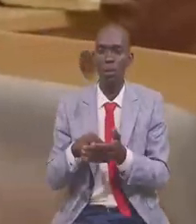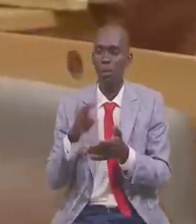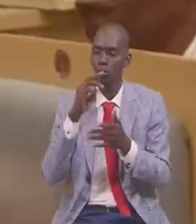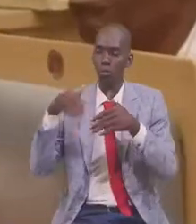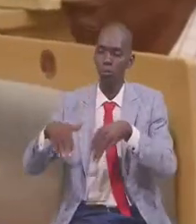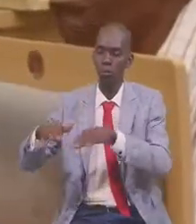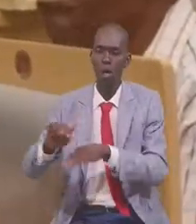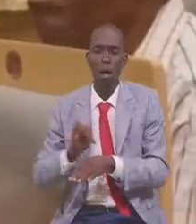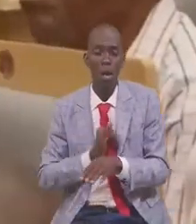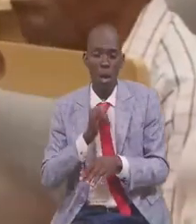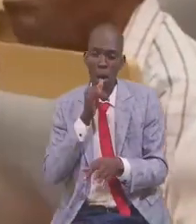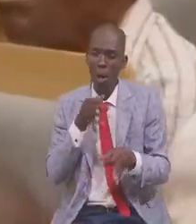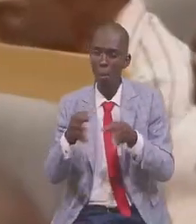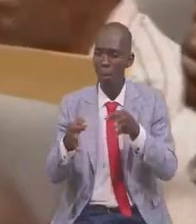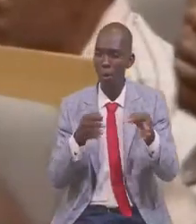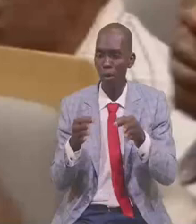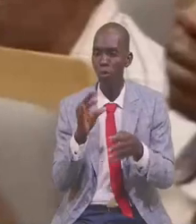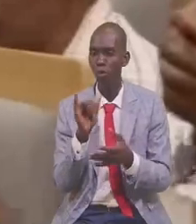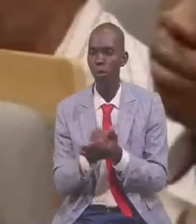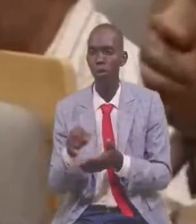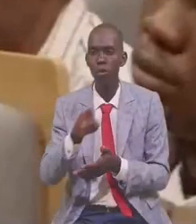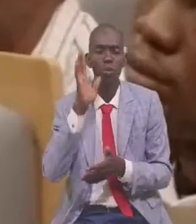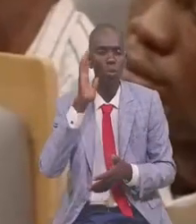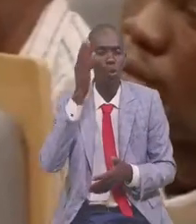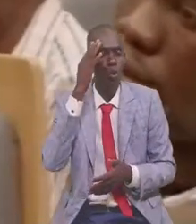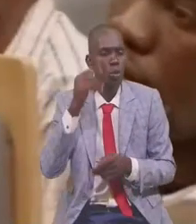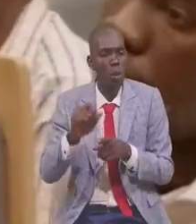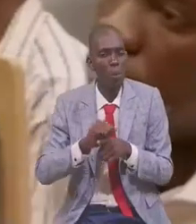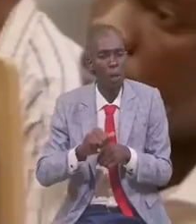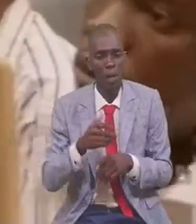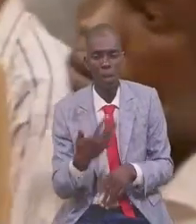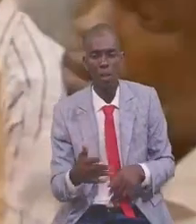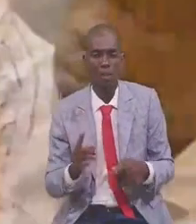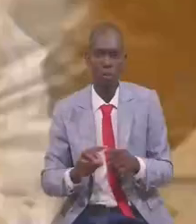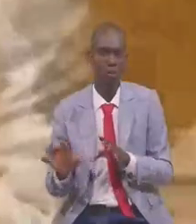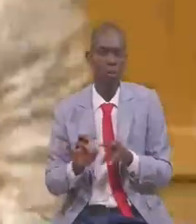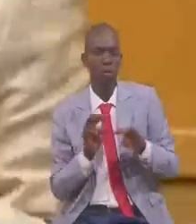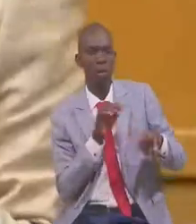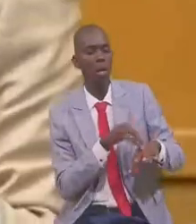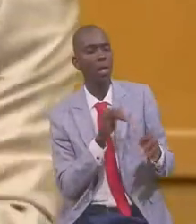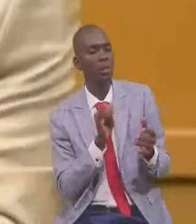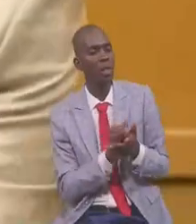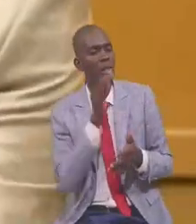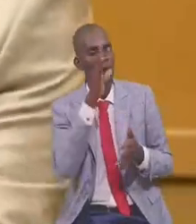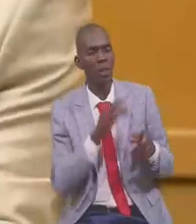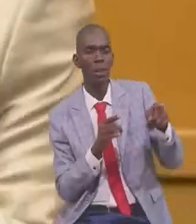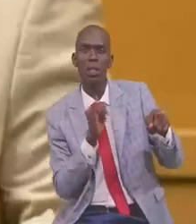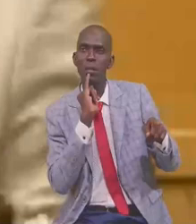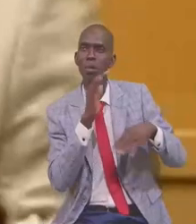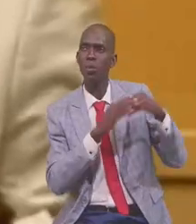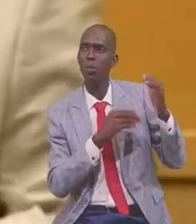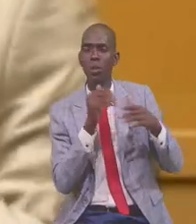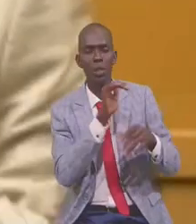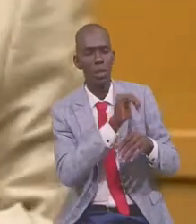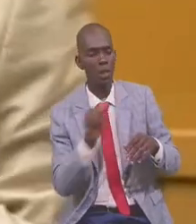nous connaissions les choses pratiques à faire. Regardez, tel ministre, il construit un pont. Regardez je regarde